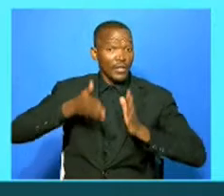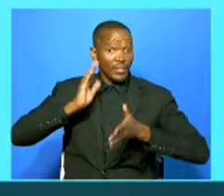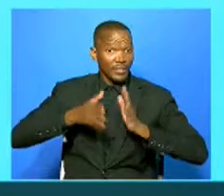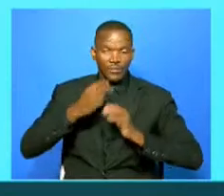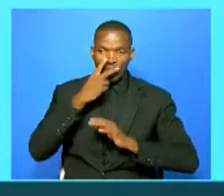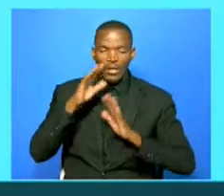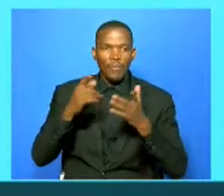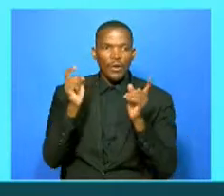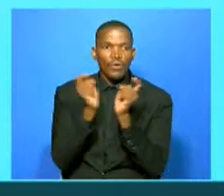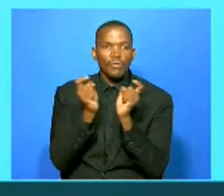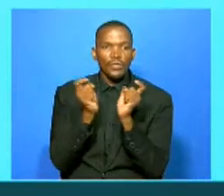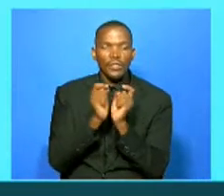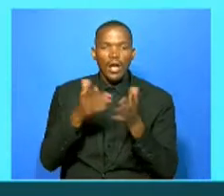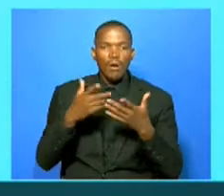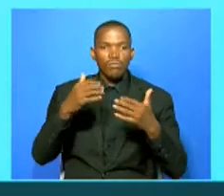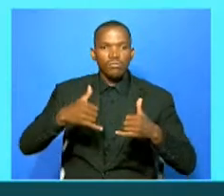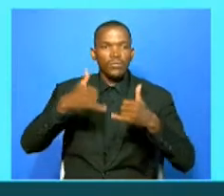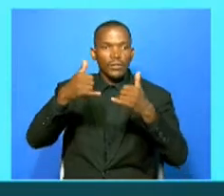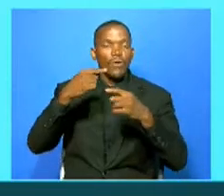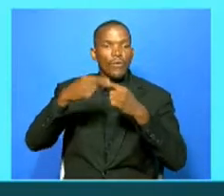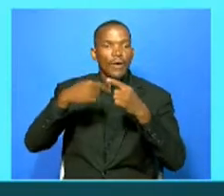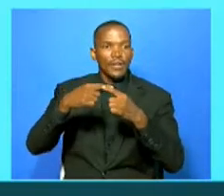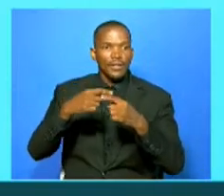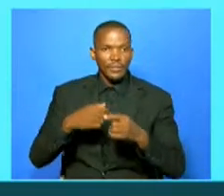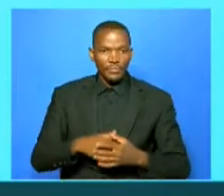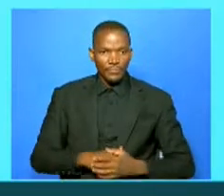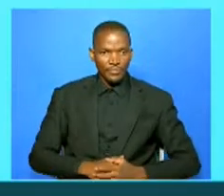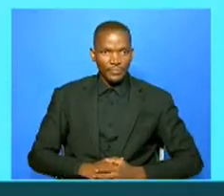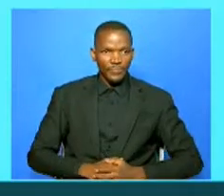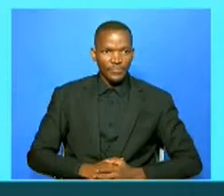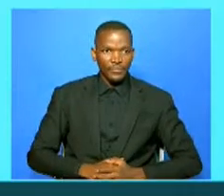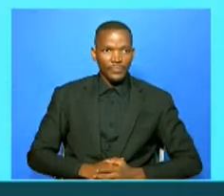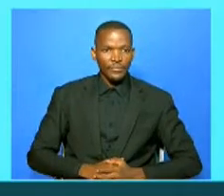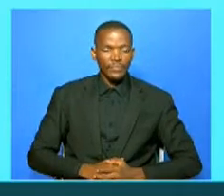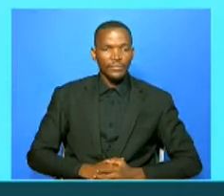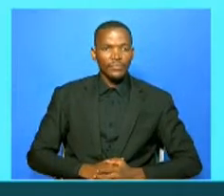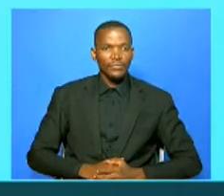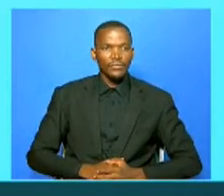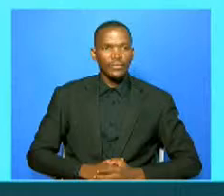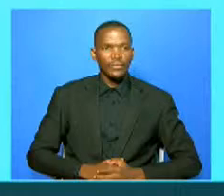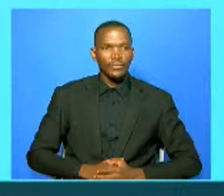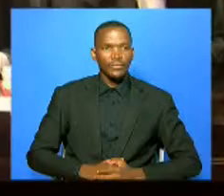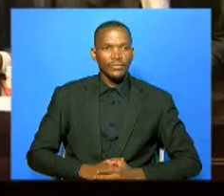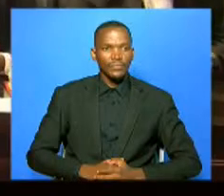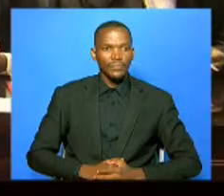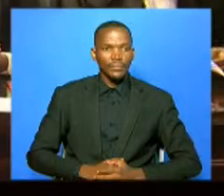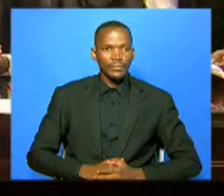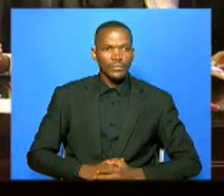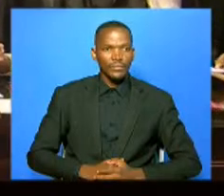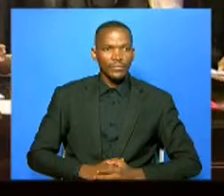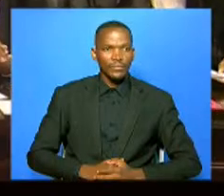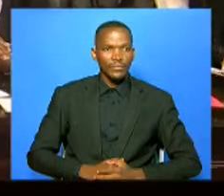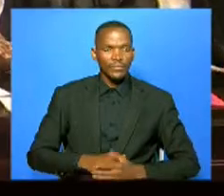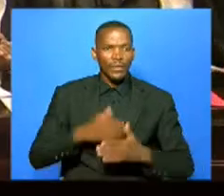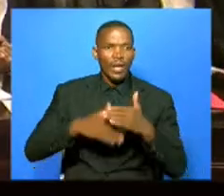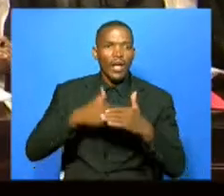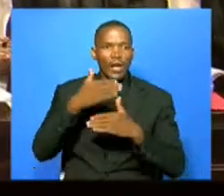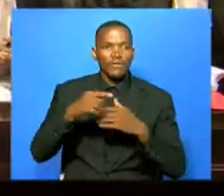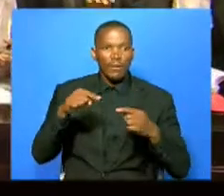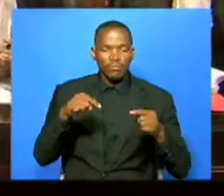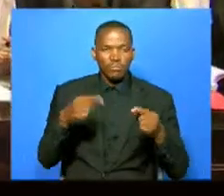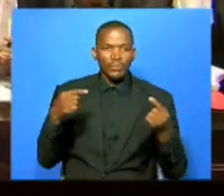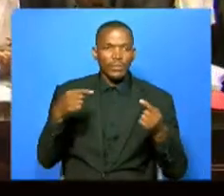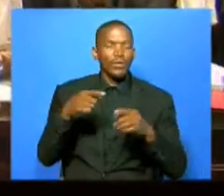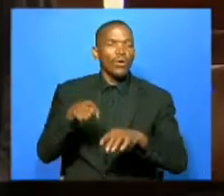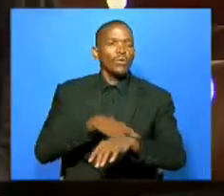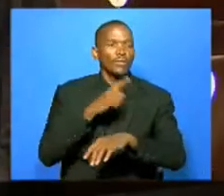bona gore kgaisano eo e ka tshegetswa leng. A rutlwe go le go ntse ka kgomotso sefako. Morago ga kgogano e tsere